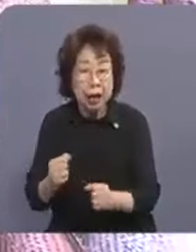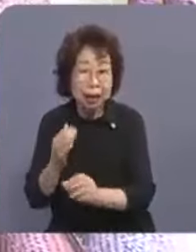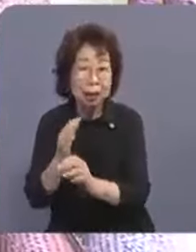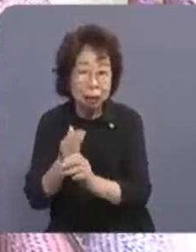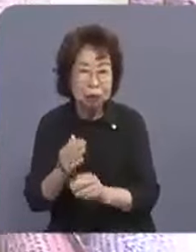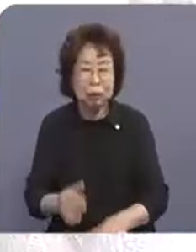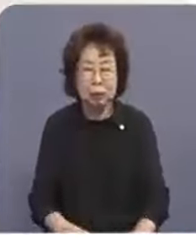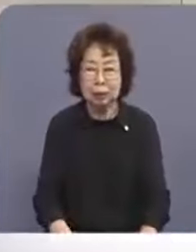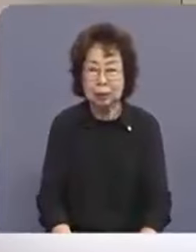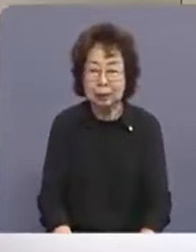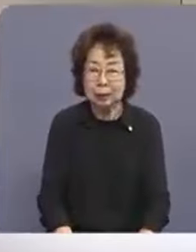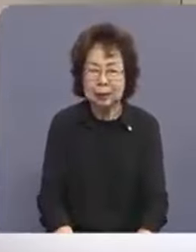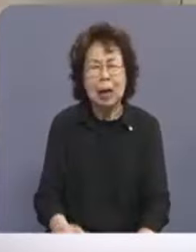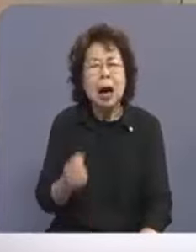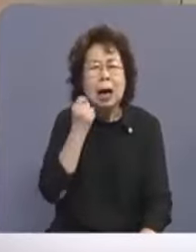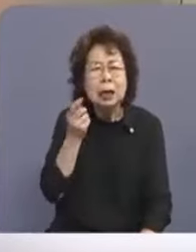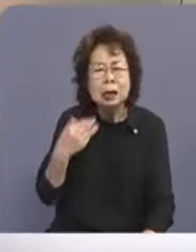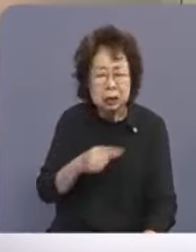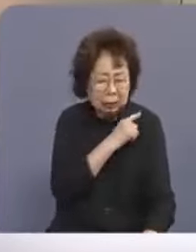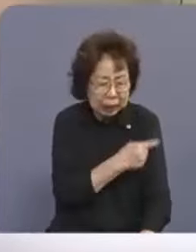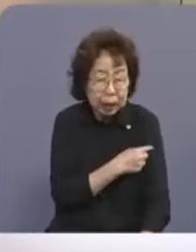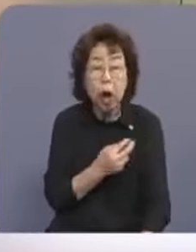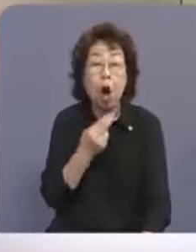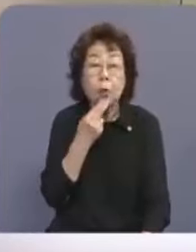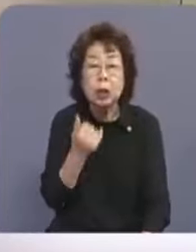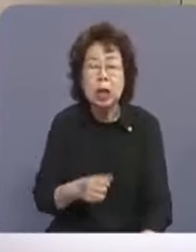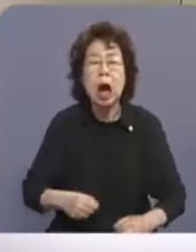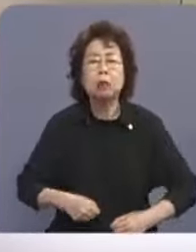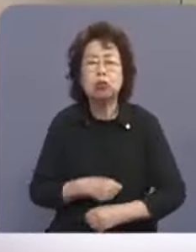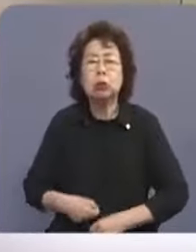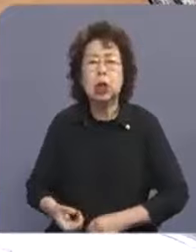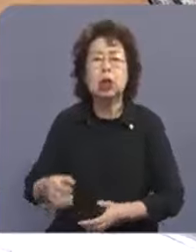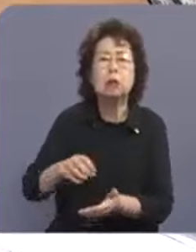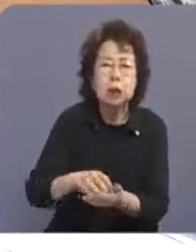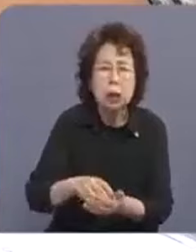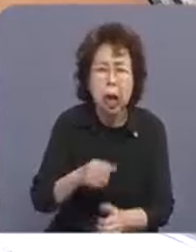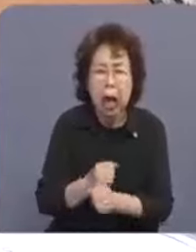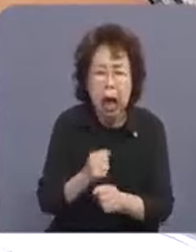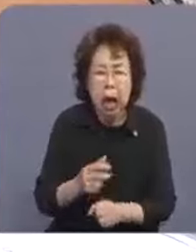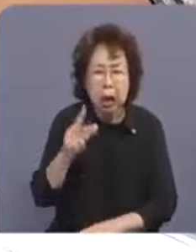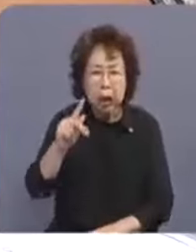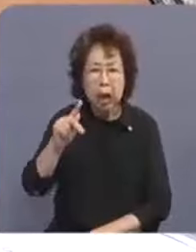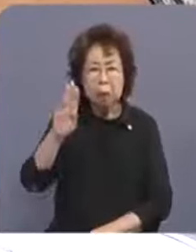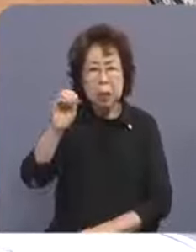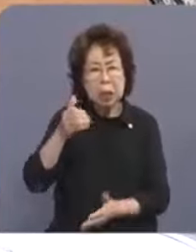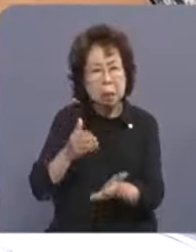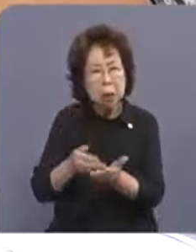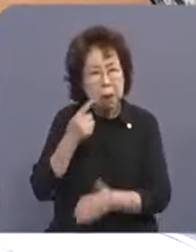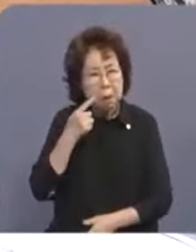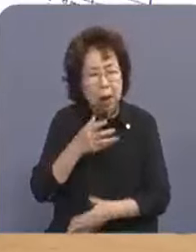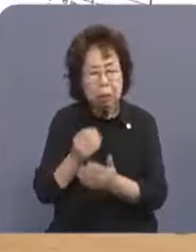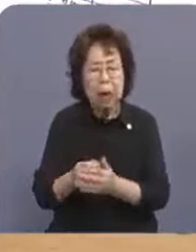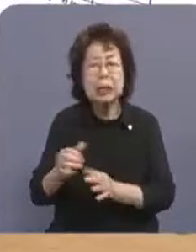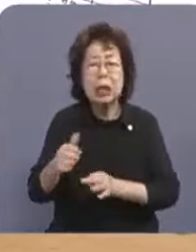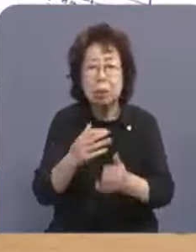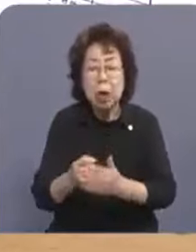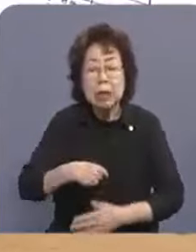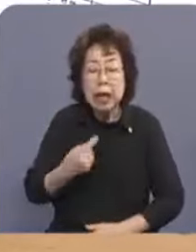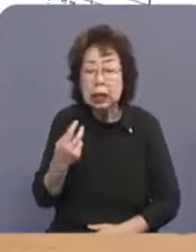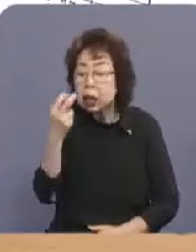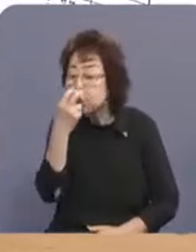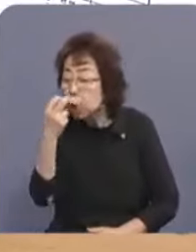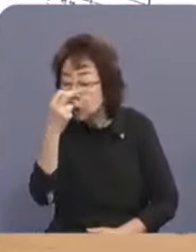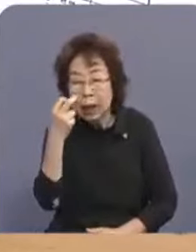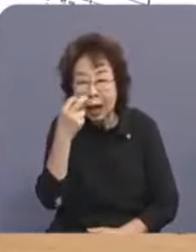있습니다. 지난달 자격이 없는 사람들이 부정 입점하려 한다는 KBS 보도가 이어지자 상인들이 자체 현장